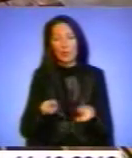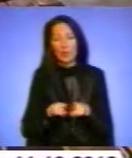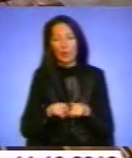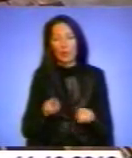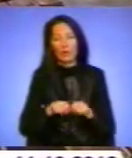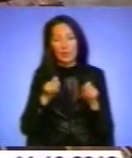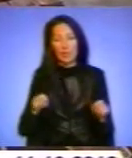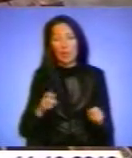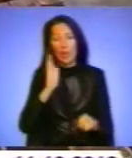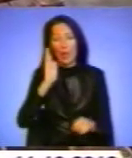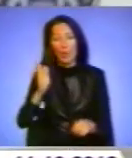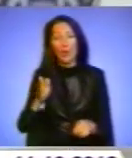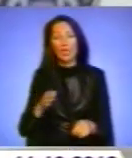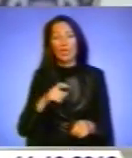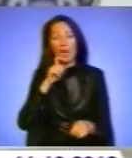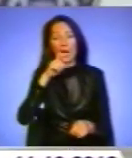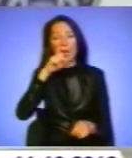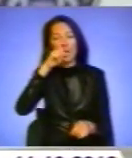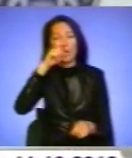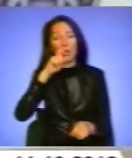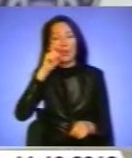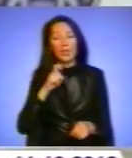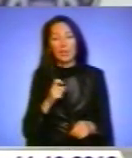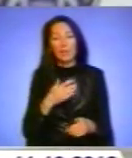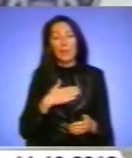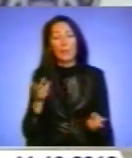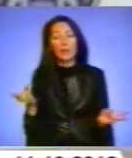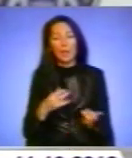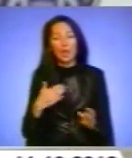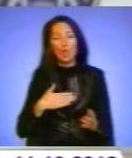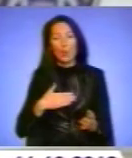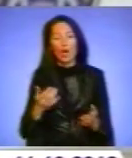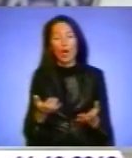комплексу – майбутнє країни. Нам треба, щоб ми отримували